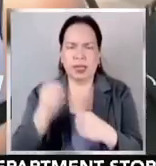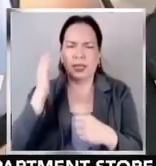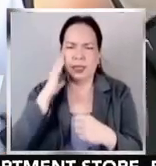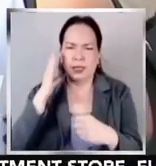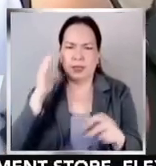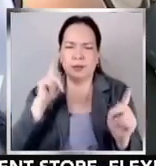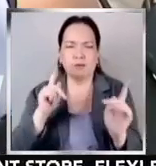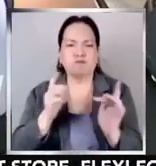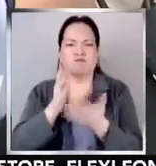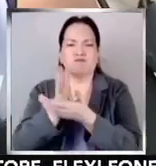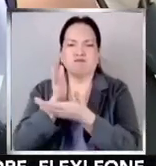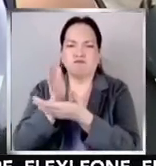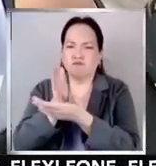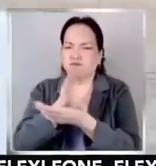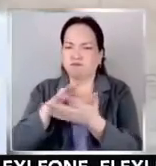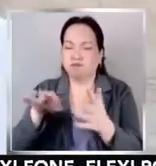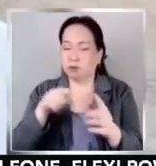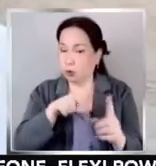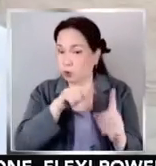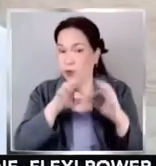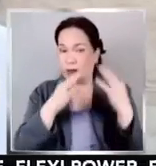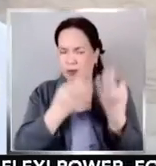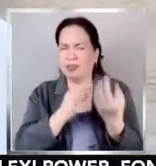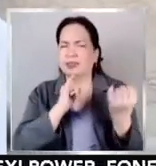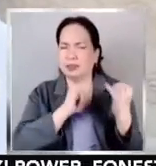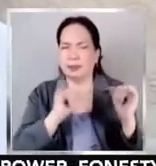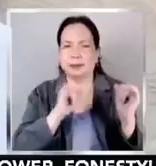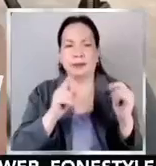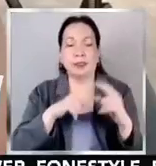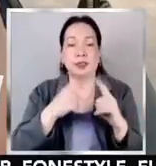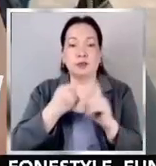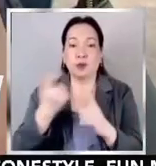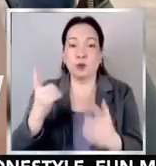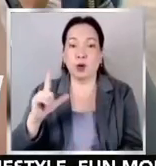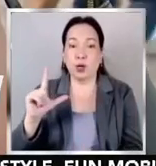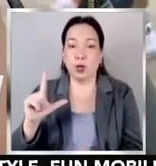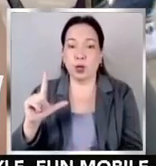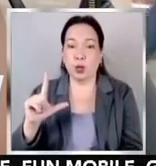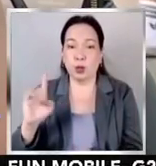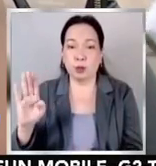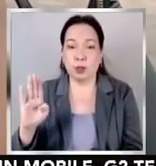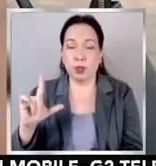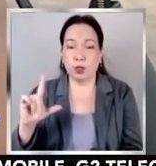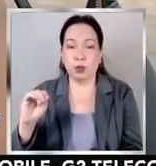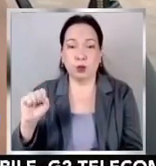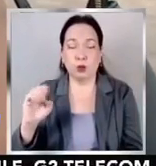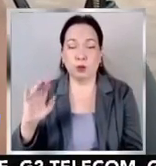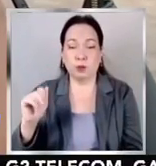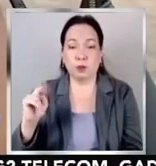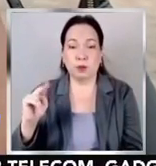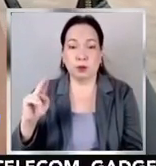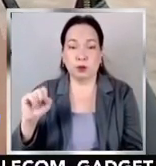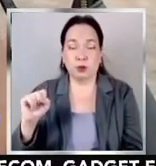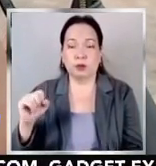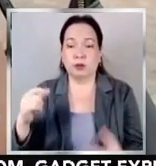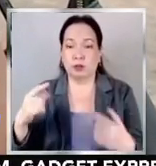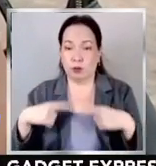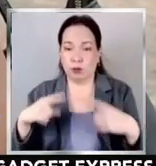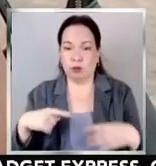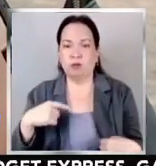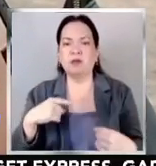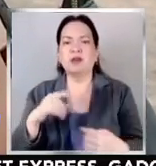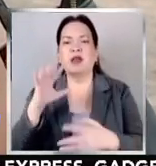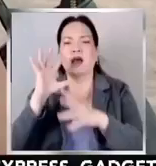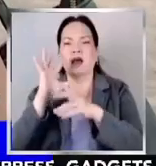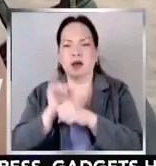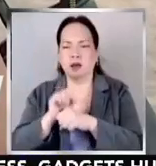rito ng pamilya ni Lola Alicia na mula pa sa Los Baños, Laguna. Nakagawian na namin mag-anak, kasama yung mga anak